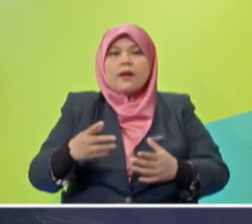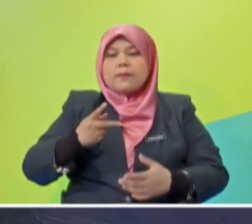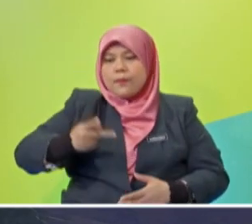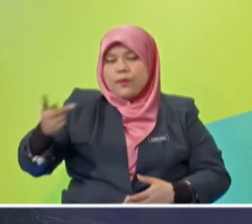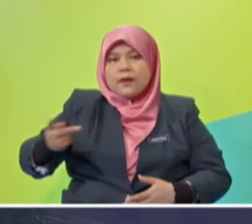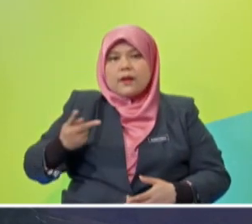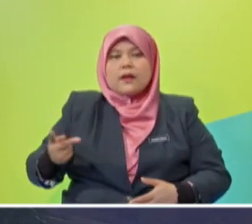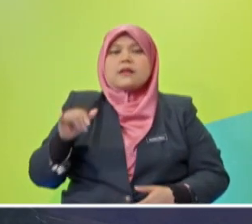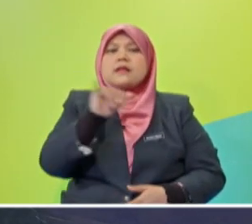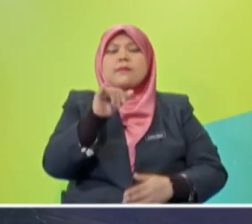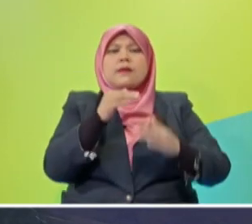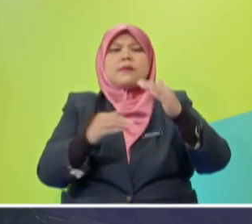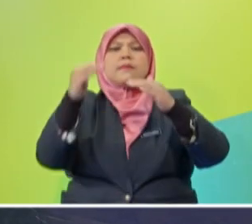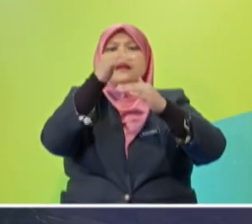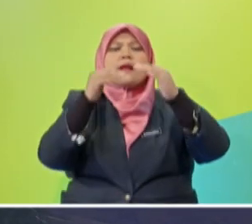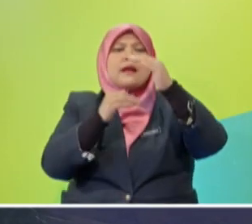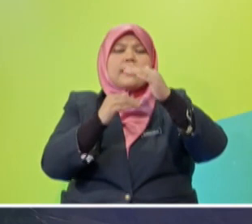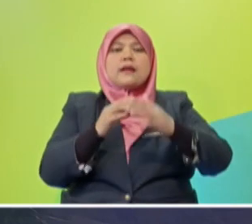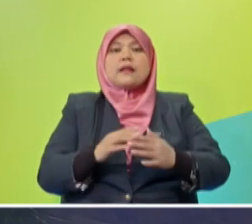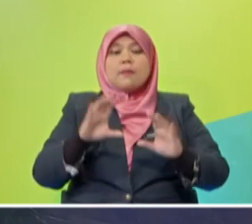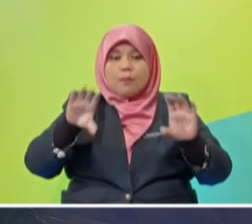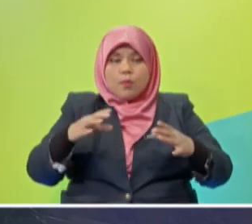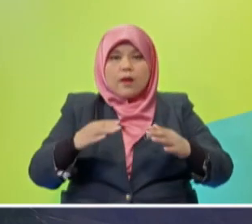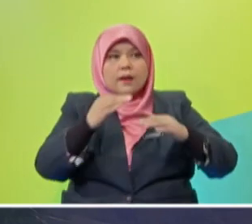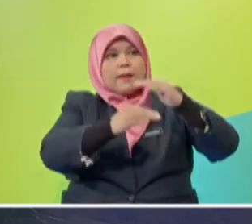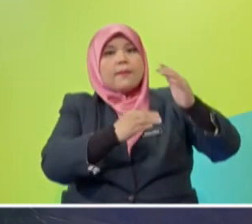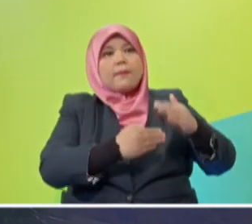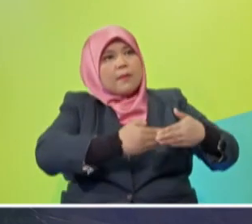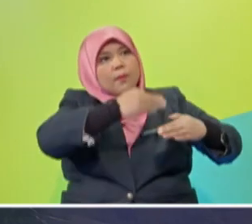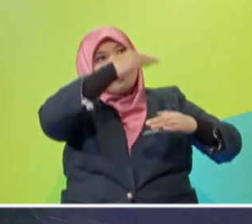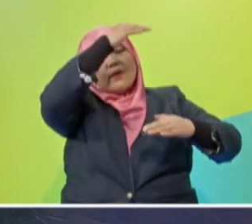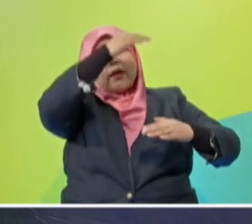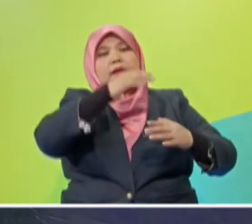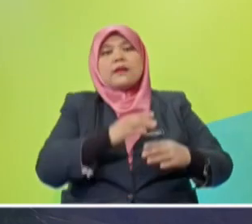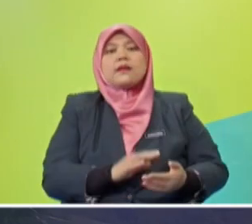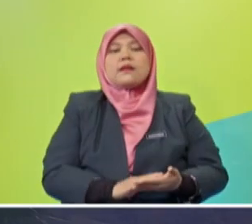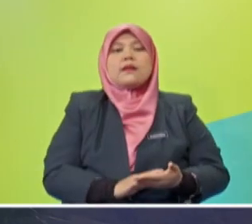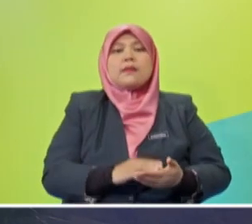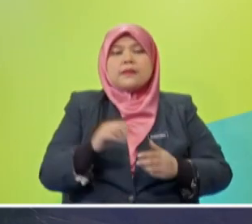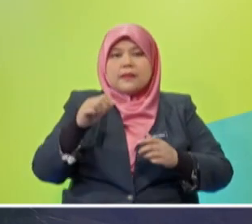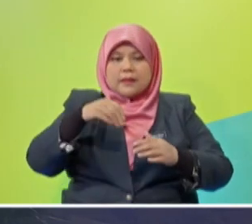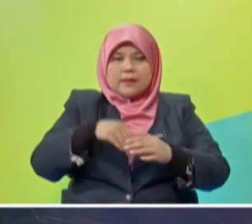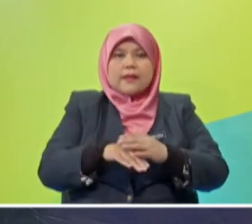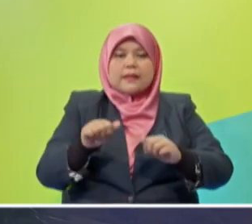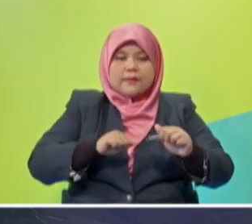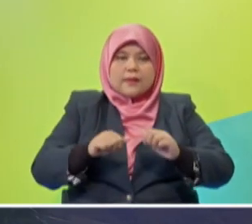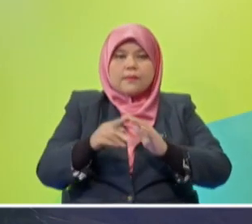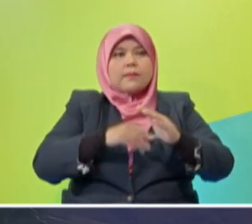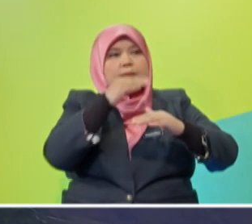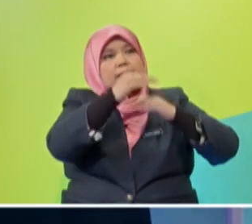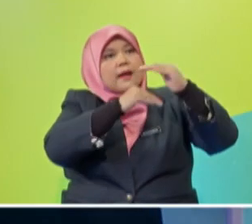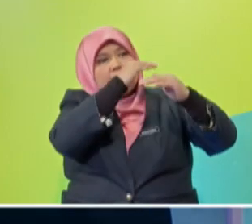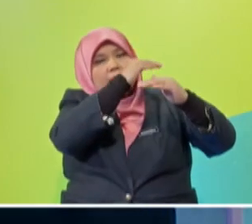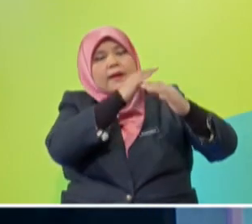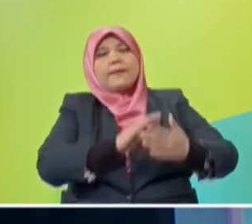untuk pembinaan. Okey, kita nak menghasilkan bangunan. Jadi kita kena melibatkan diri dalam aktiviti pembinaan. Okey, seterusnya